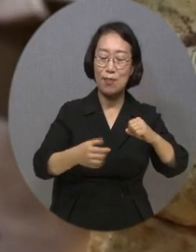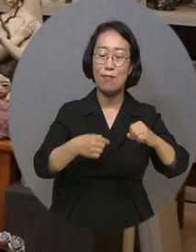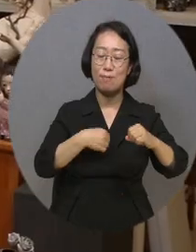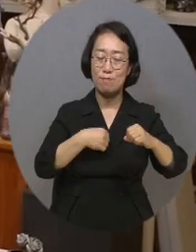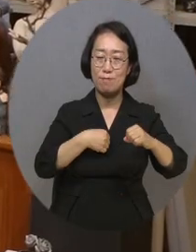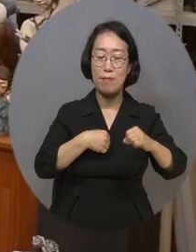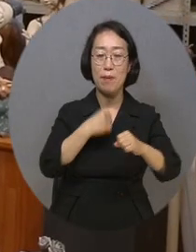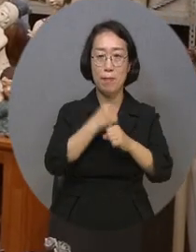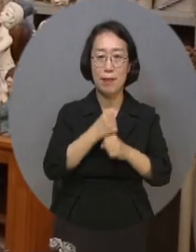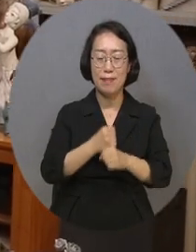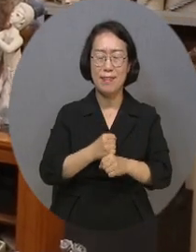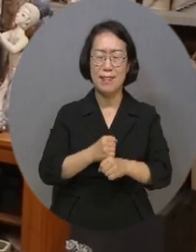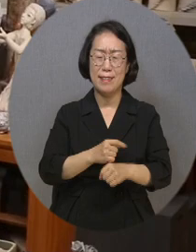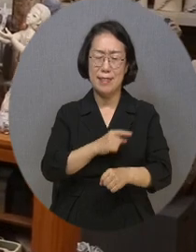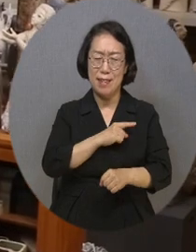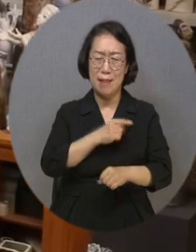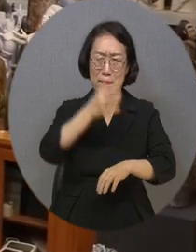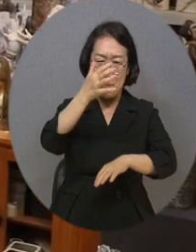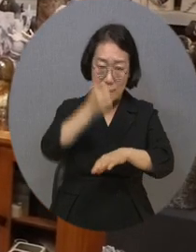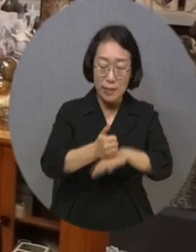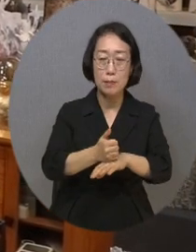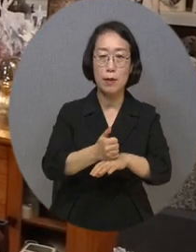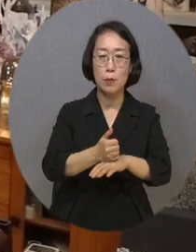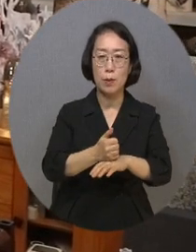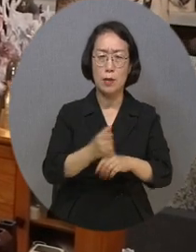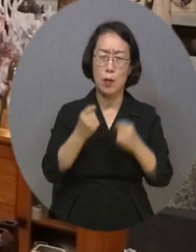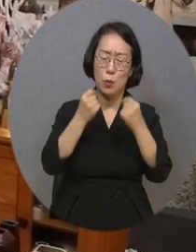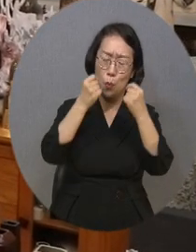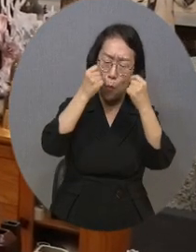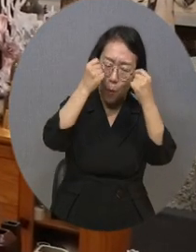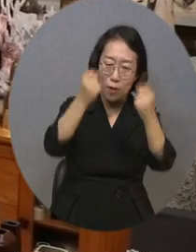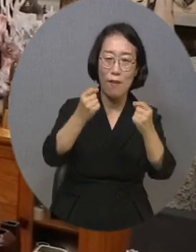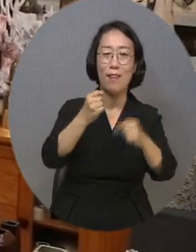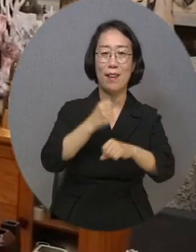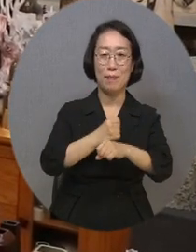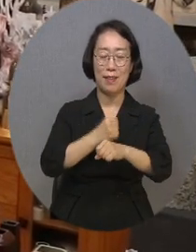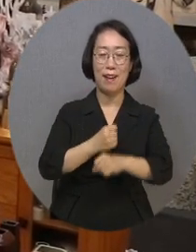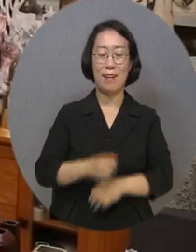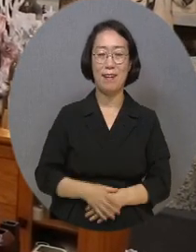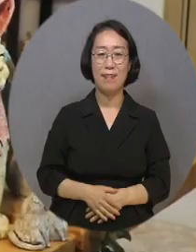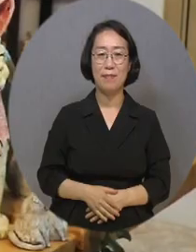있는 마지막 작품인 것처럼 최선을 다합니다.